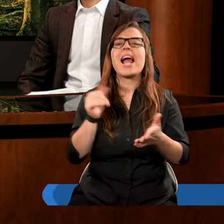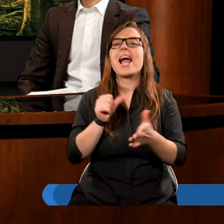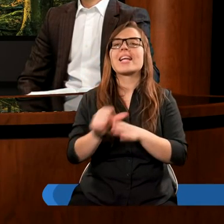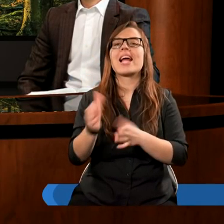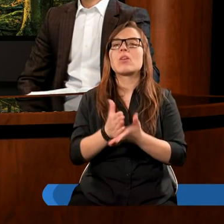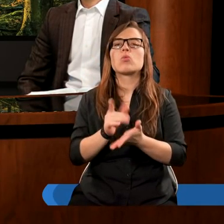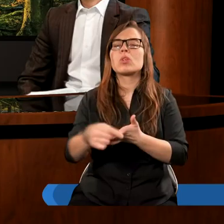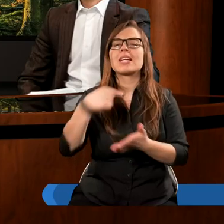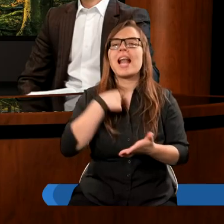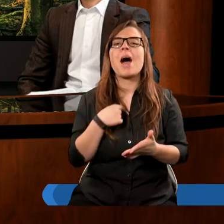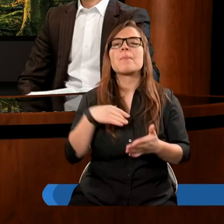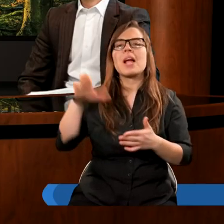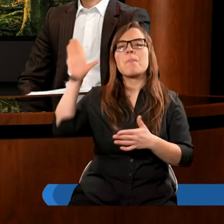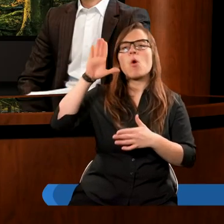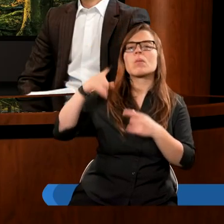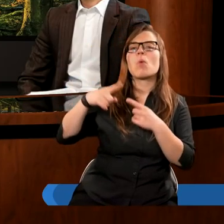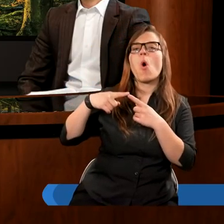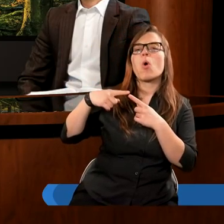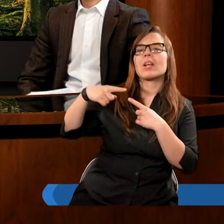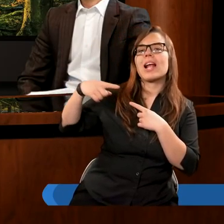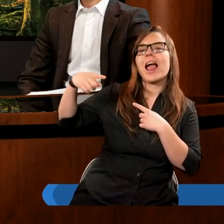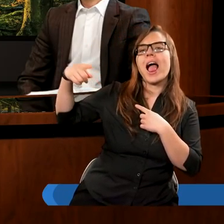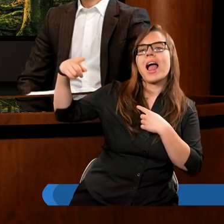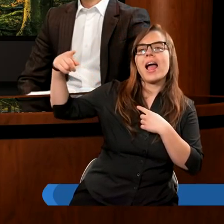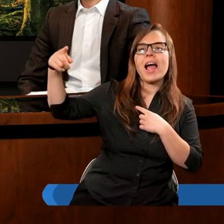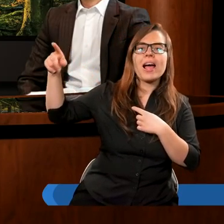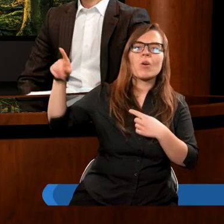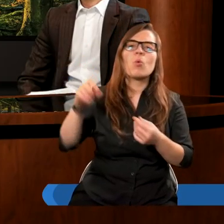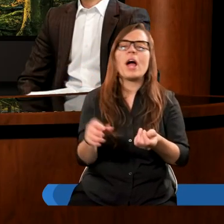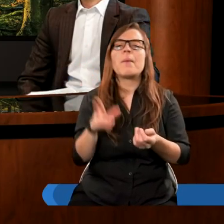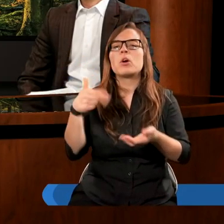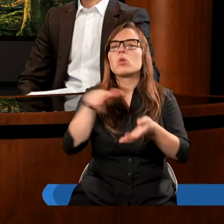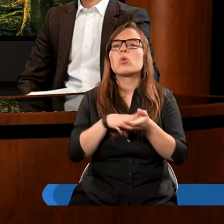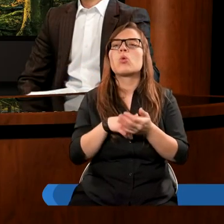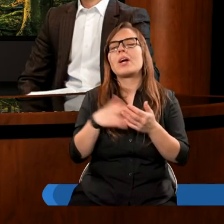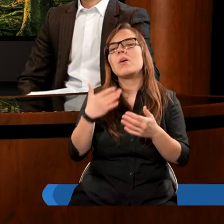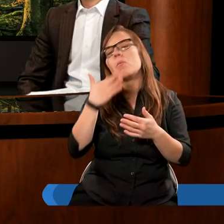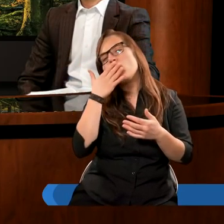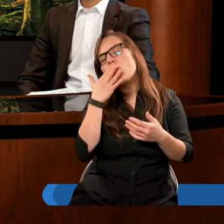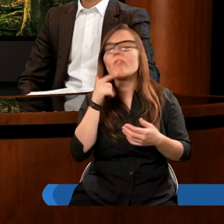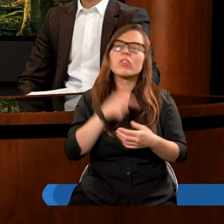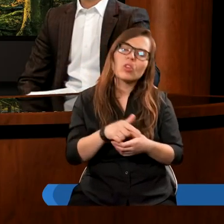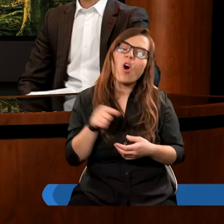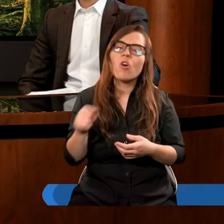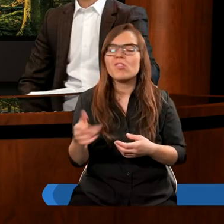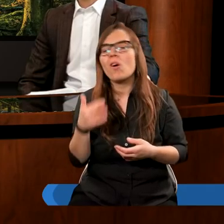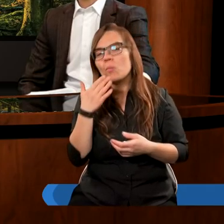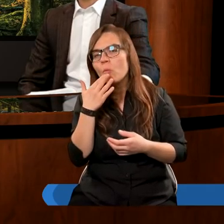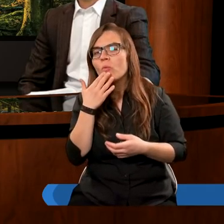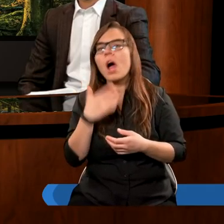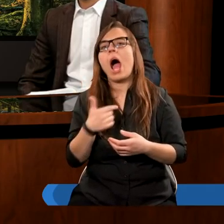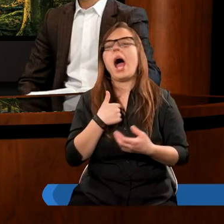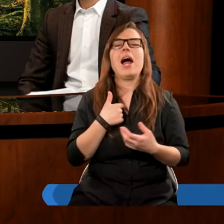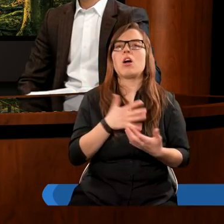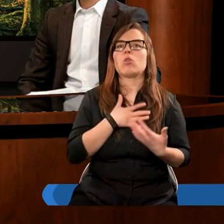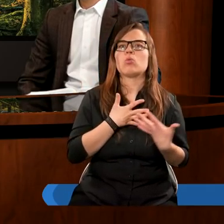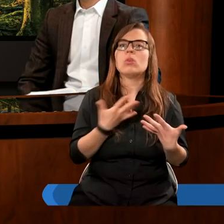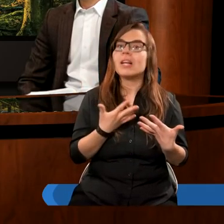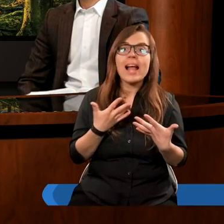jakimś Bogiem odległym, który jest doskonały, który powiedział to i tamto i ma swoją księgę, tylko zaczyna być